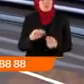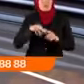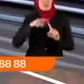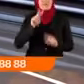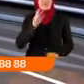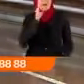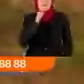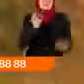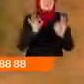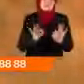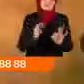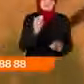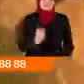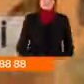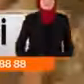başladı